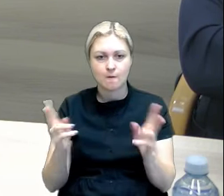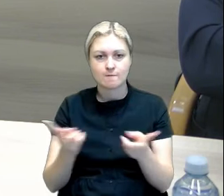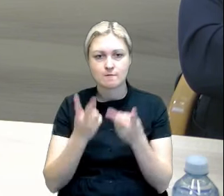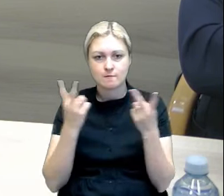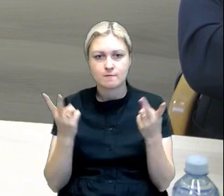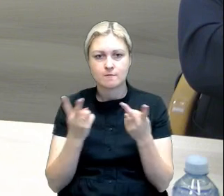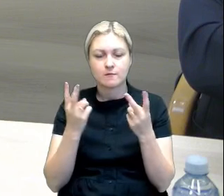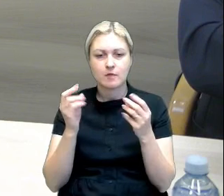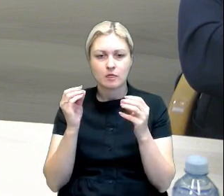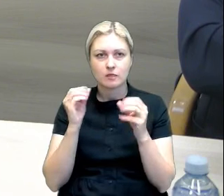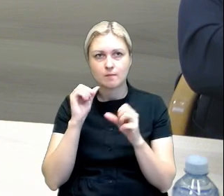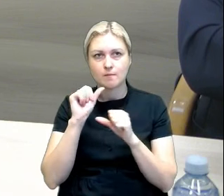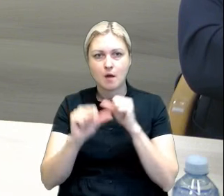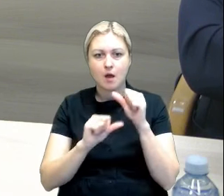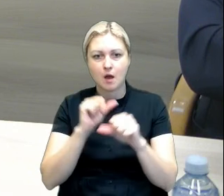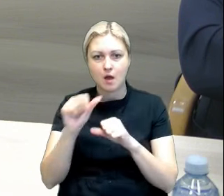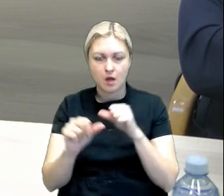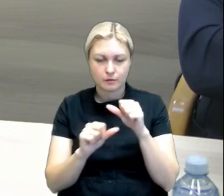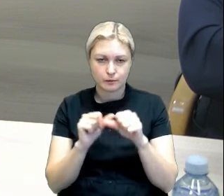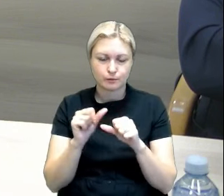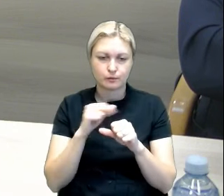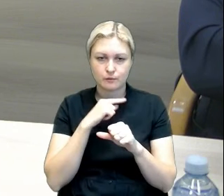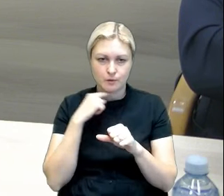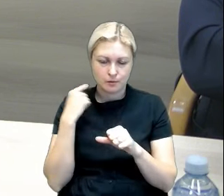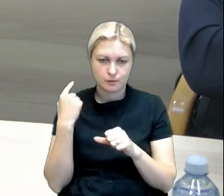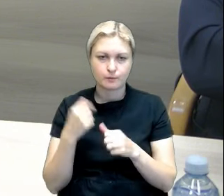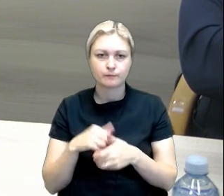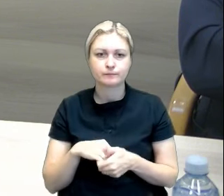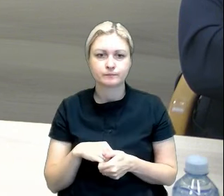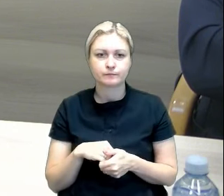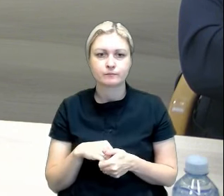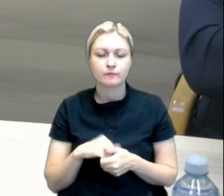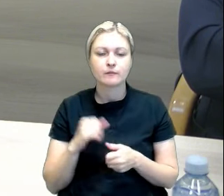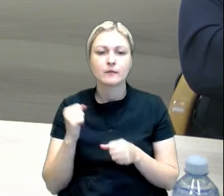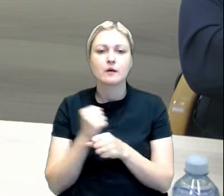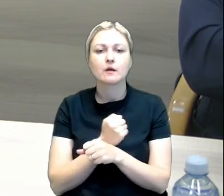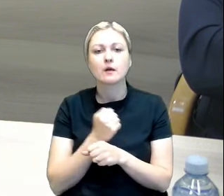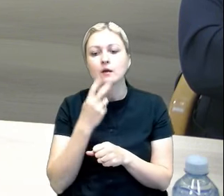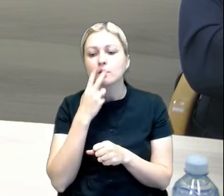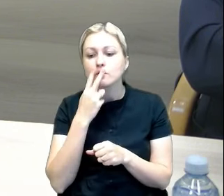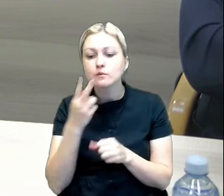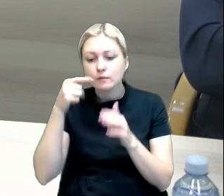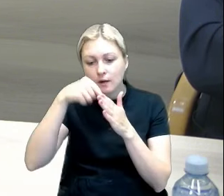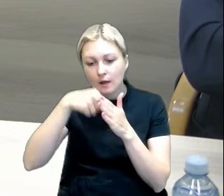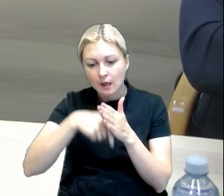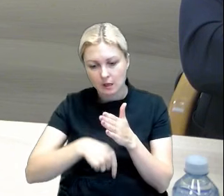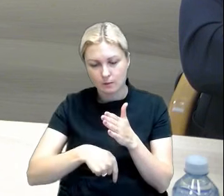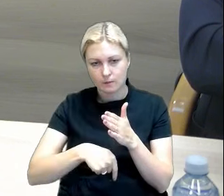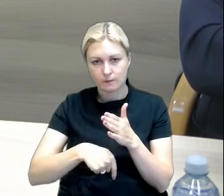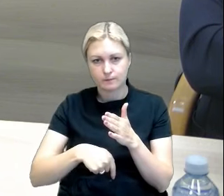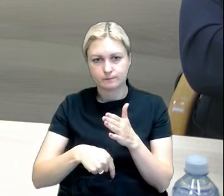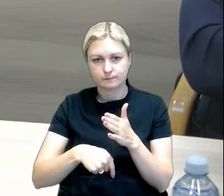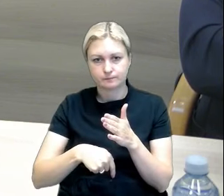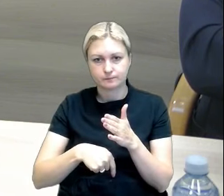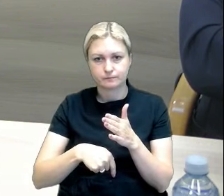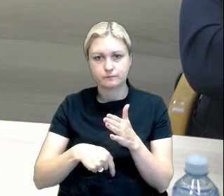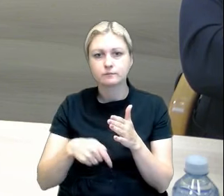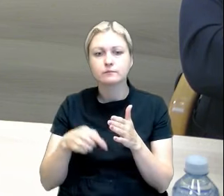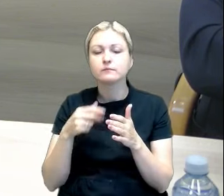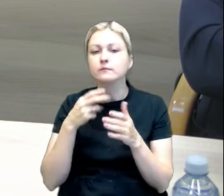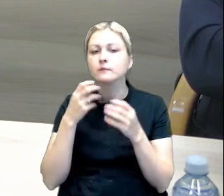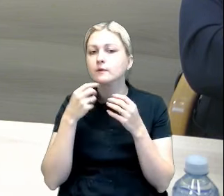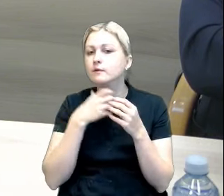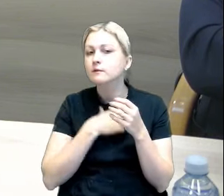dešimtmečių a mes turbūt turėtumėm šiek tiek pažvelgti giliau ir ir įdėmiau į tą